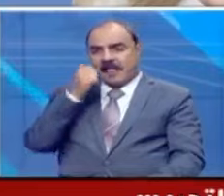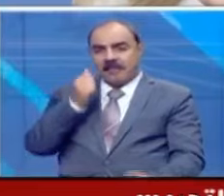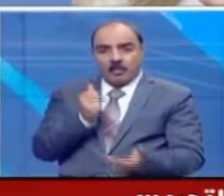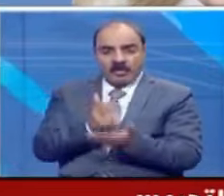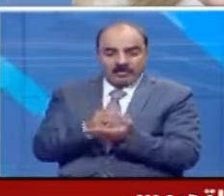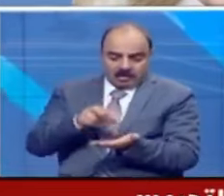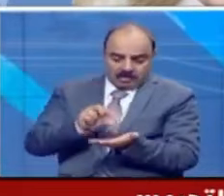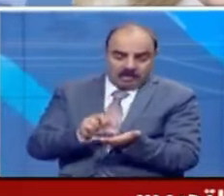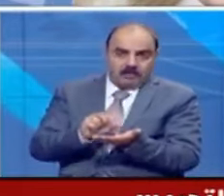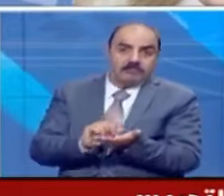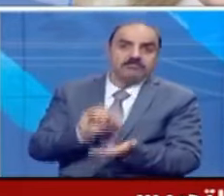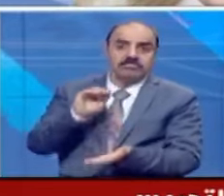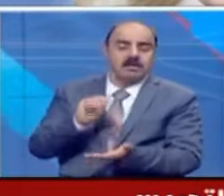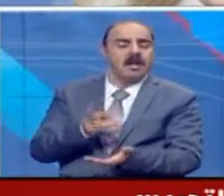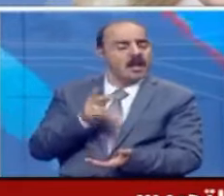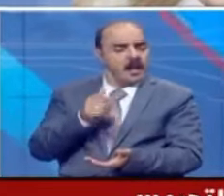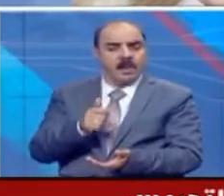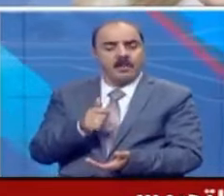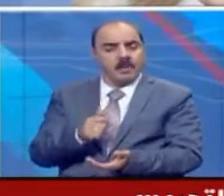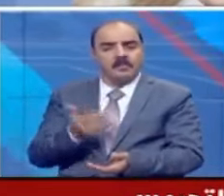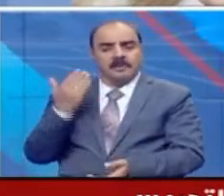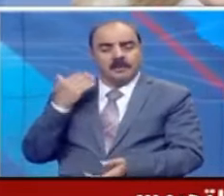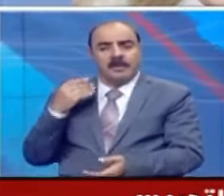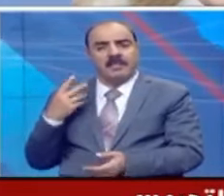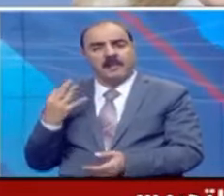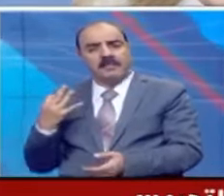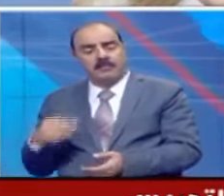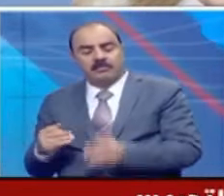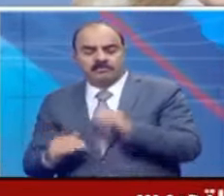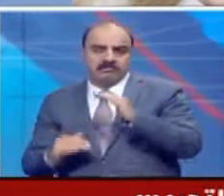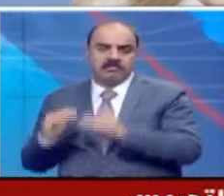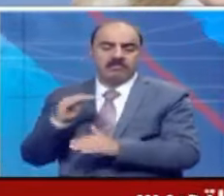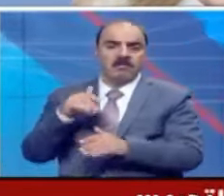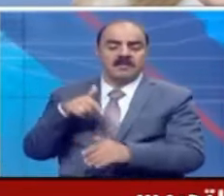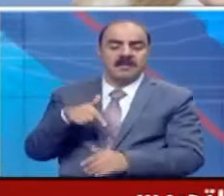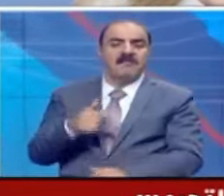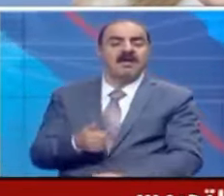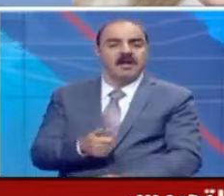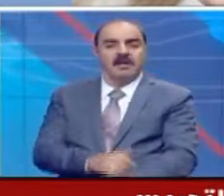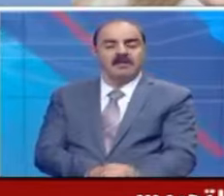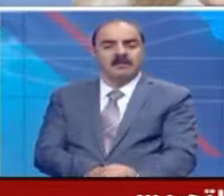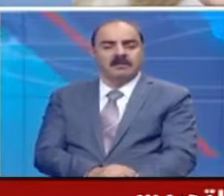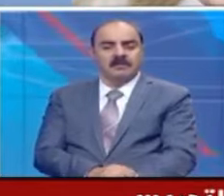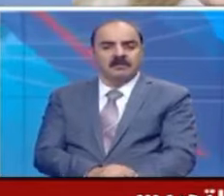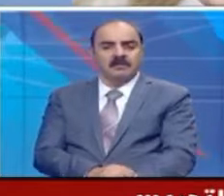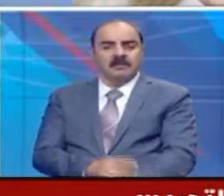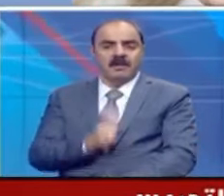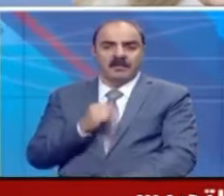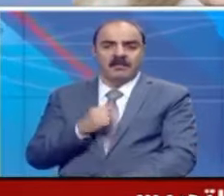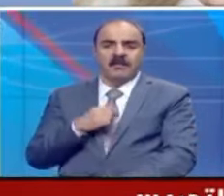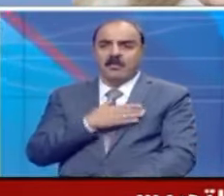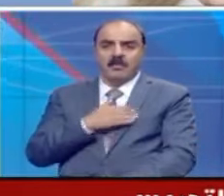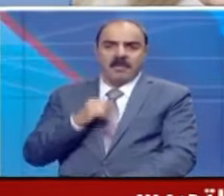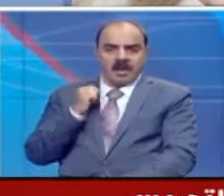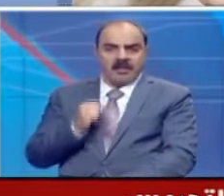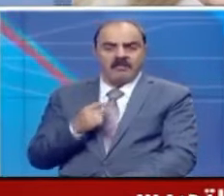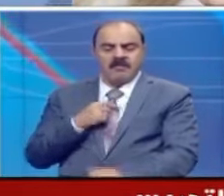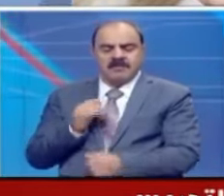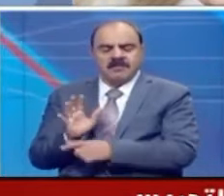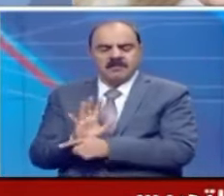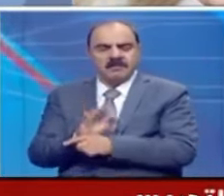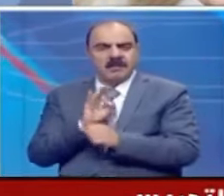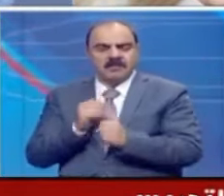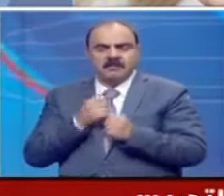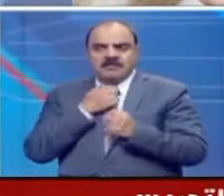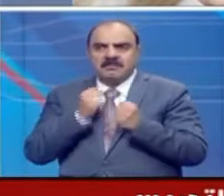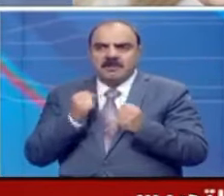ادنى للمرتبات، وهذا رقم في الحقيقه غير مسبوق، ويؤكد ان هناك اراده سياسيه للتخفيف